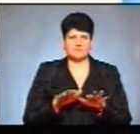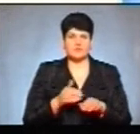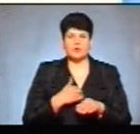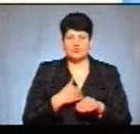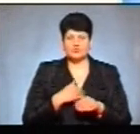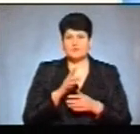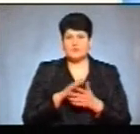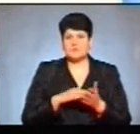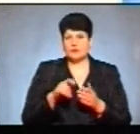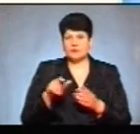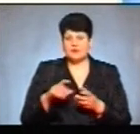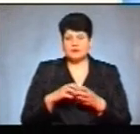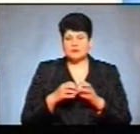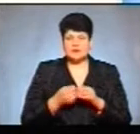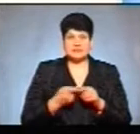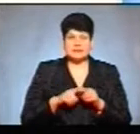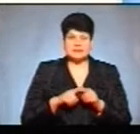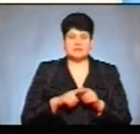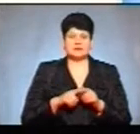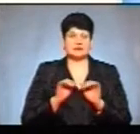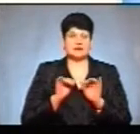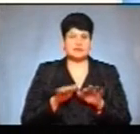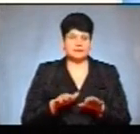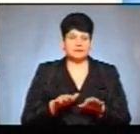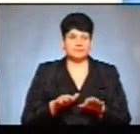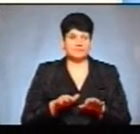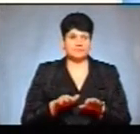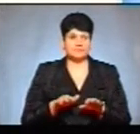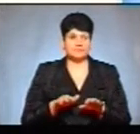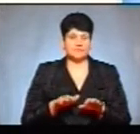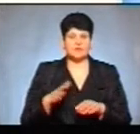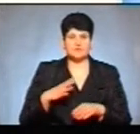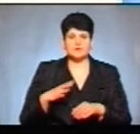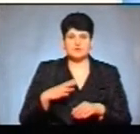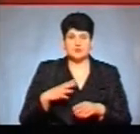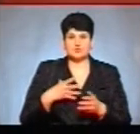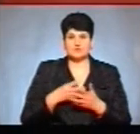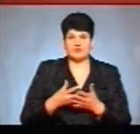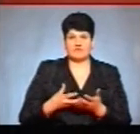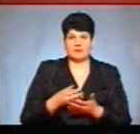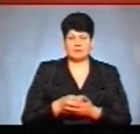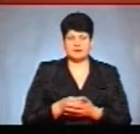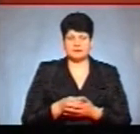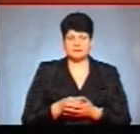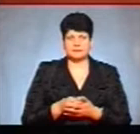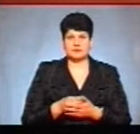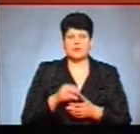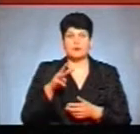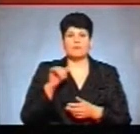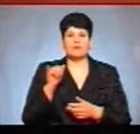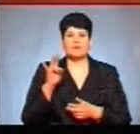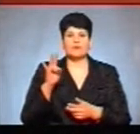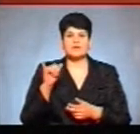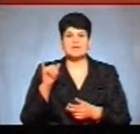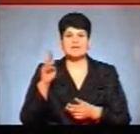людьми, які в результаті таких злочинних дій вимушені чекати своїх виплат. Муніципальна няня, така програма